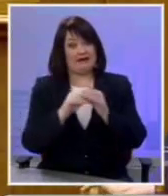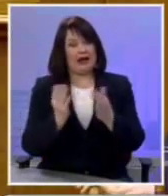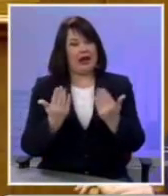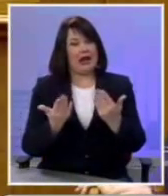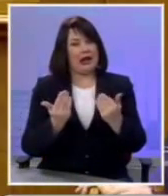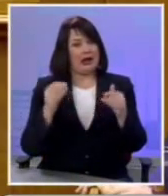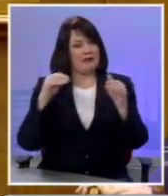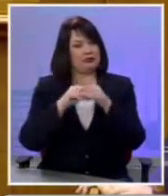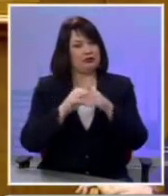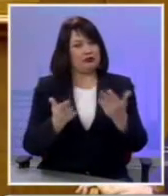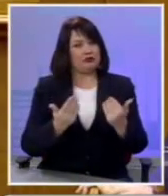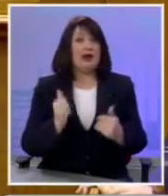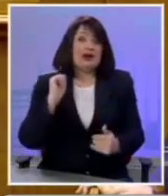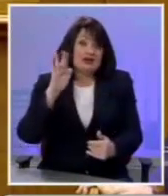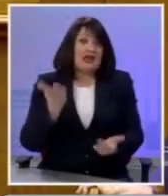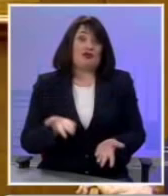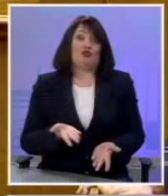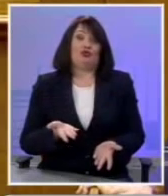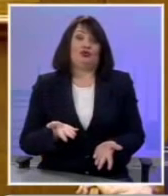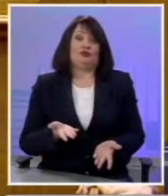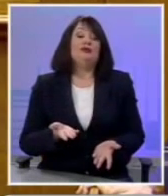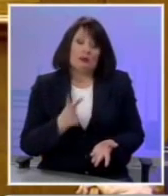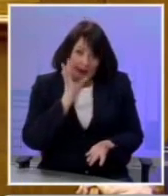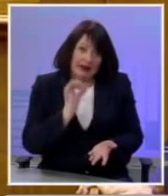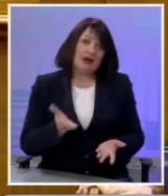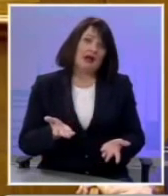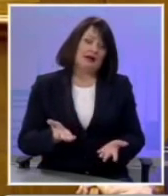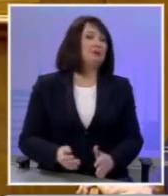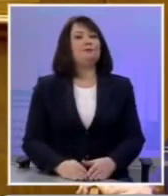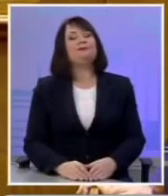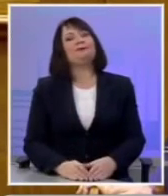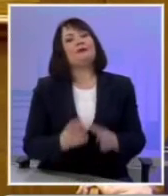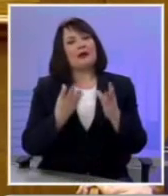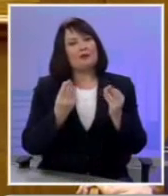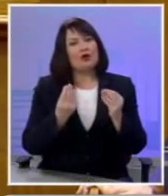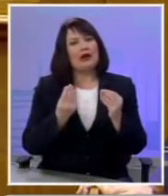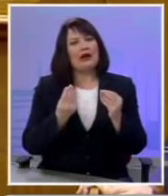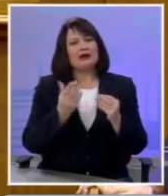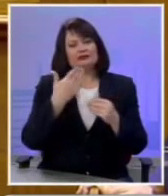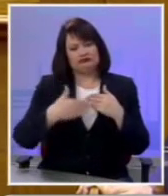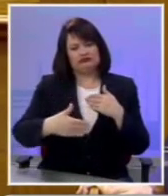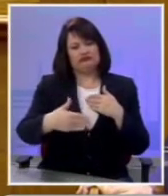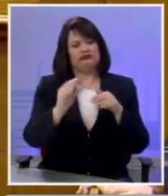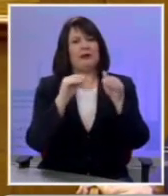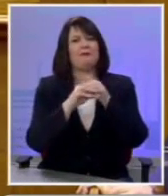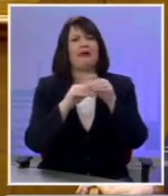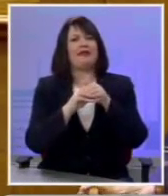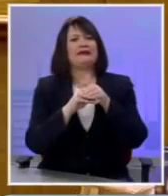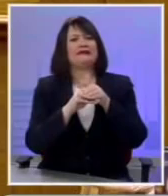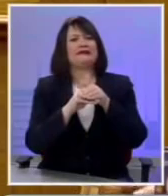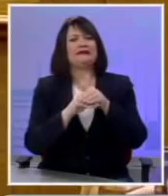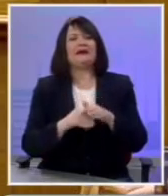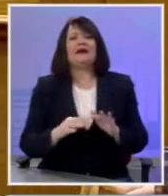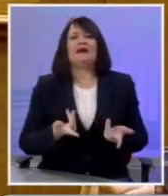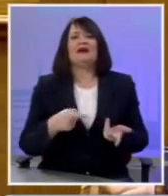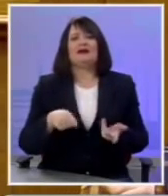προσελκύστηκαν προσέρχεται από ξένα κεφάλαια. Και πολλά από αυτά με μικρό χρονικό ορίζοντα επένδυσης. Μήπως αυτό δεν